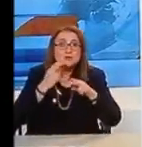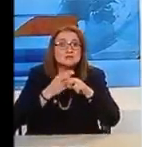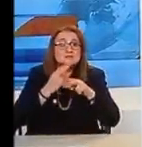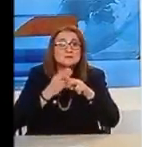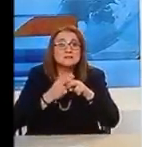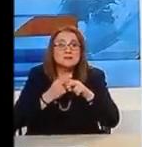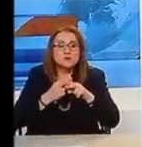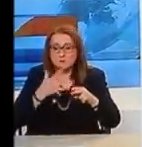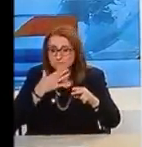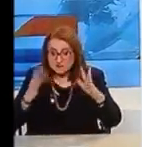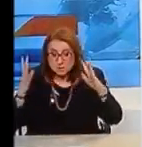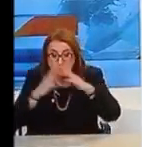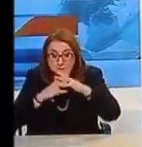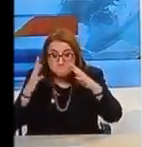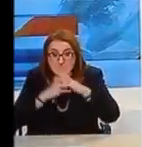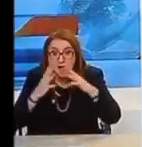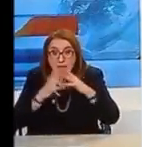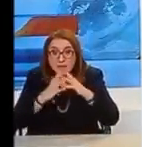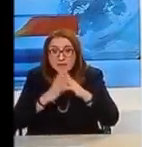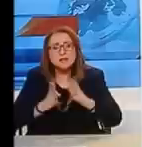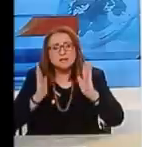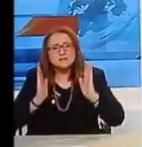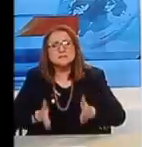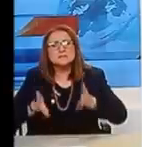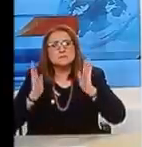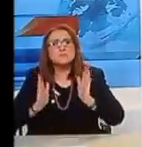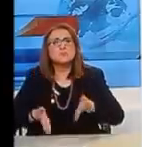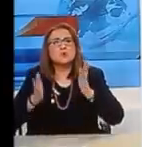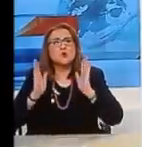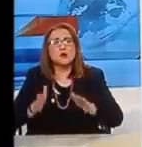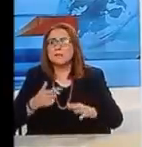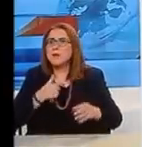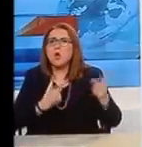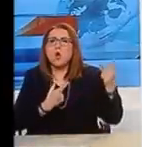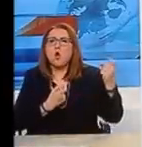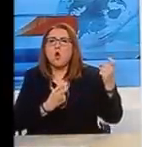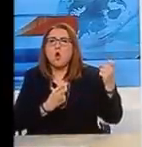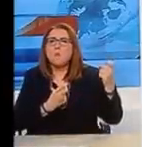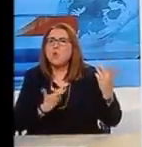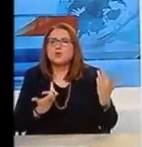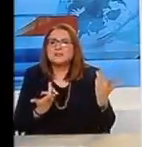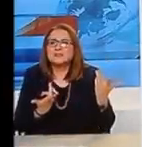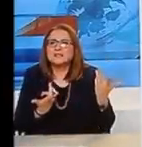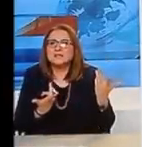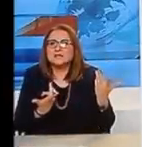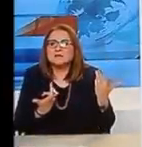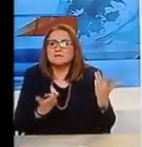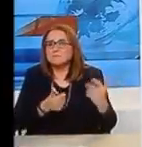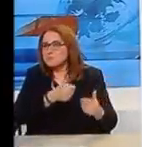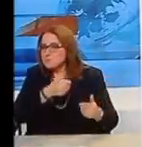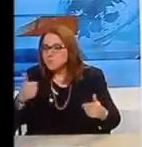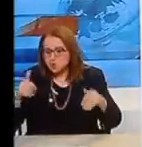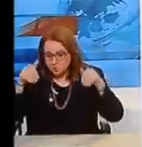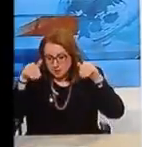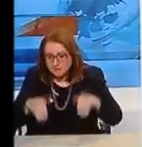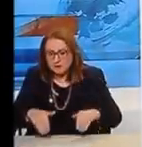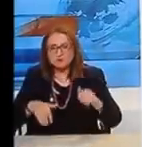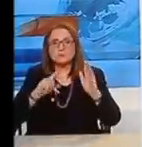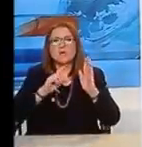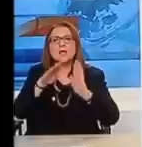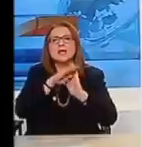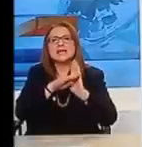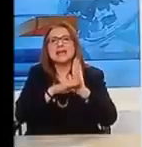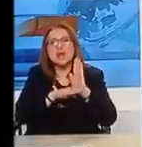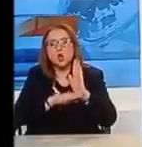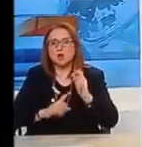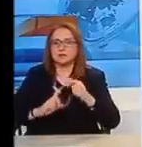απέναντι στην νόσο. Μια μάχη που το όπλο μας είναι συγκεκριμένο και δεν είναι άλλο από την τήρηση των κανόνων στις μετακινήσεις μας και τις